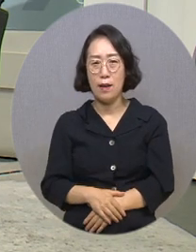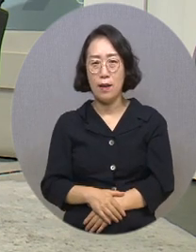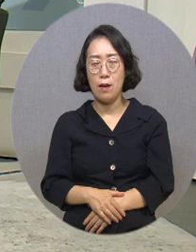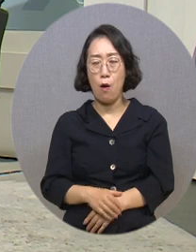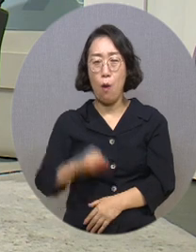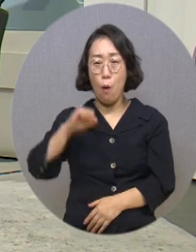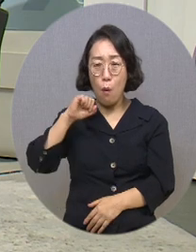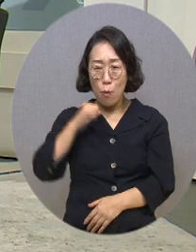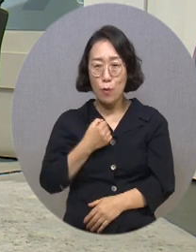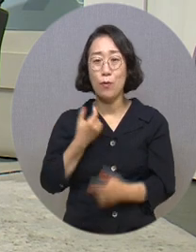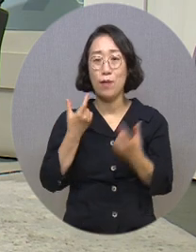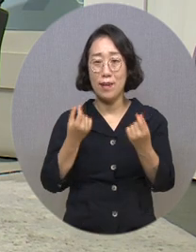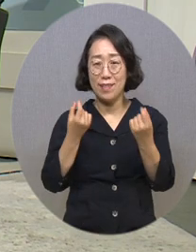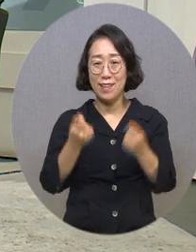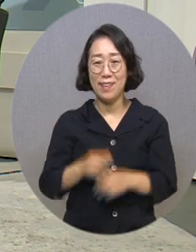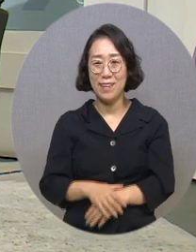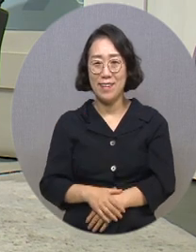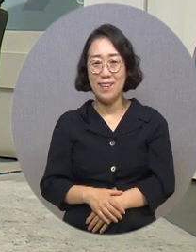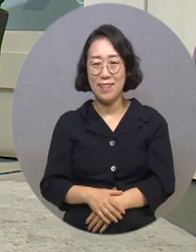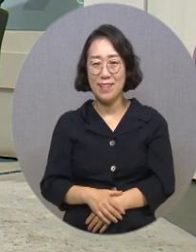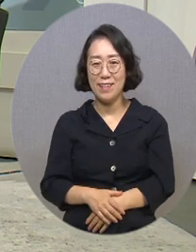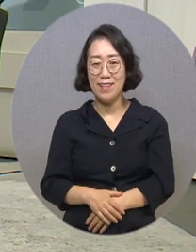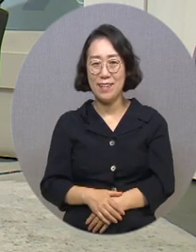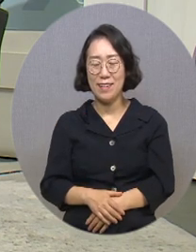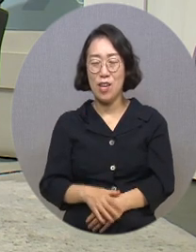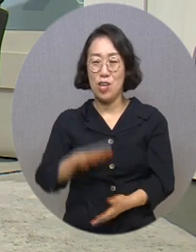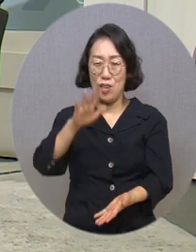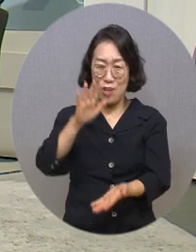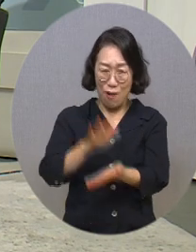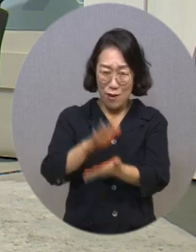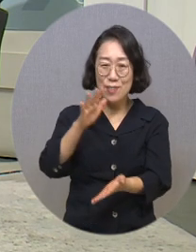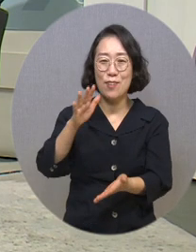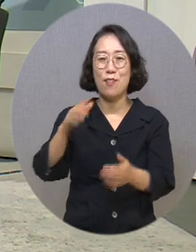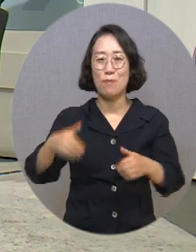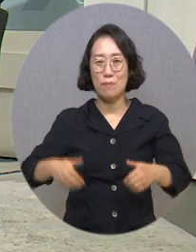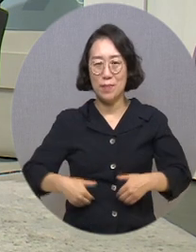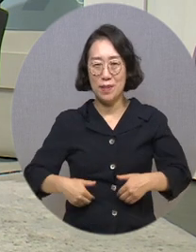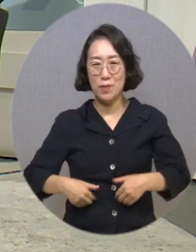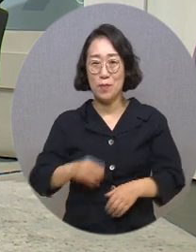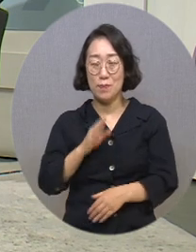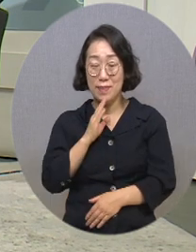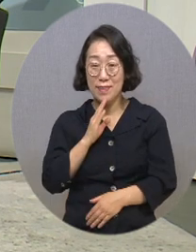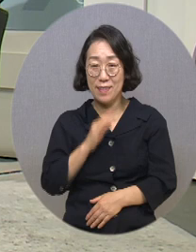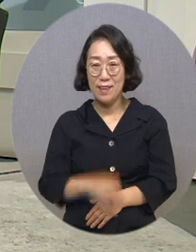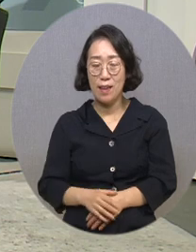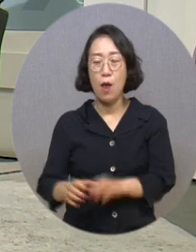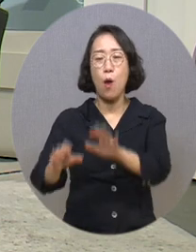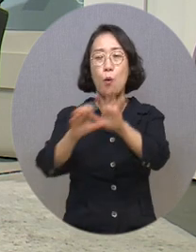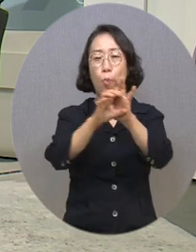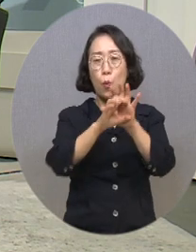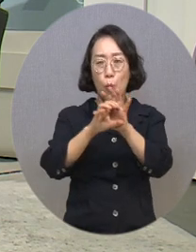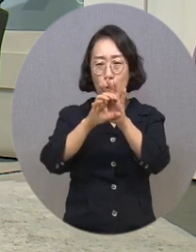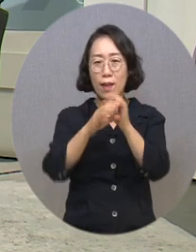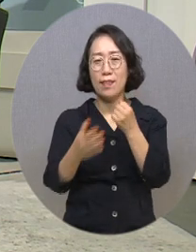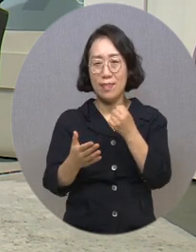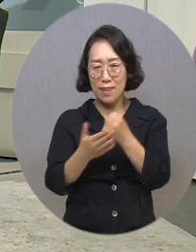어려운 것 같아요. 맞아요. 그래서 이제 모든 일이 열정이 따라야 하는데 코로나 시대에